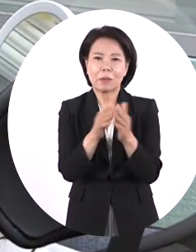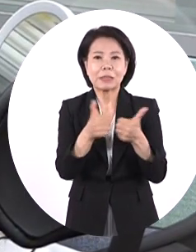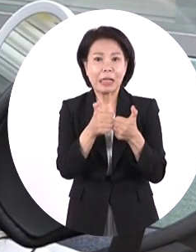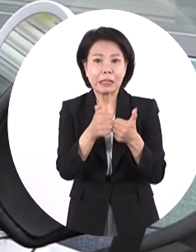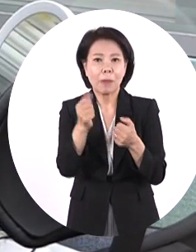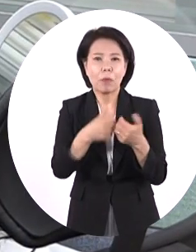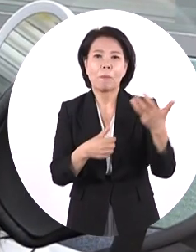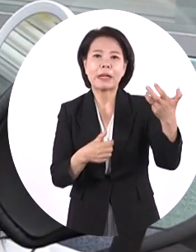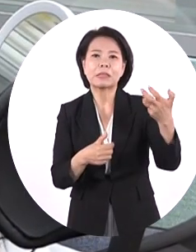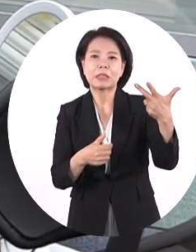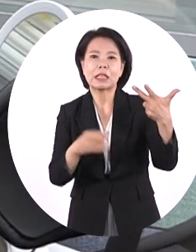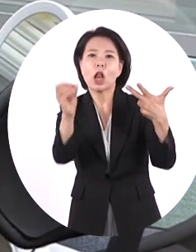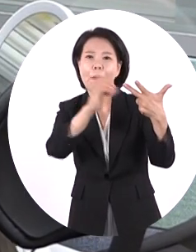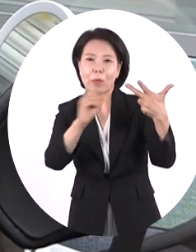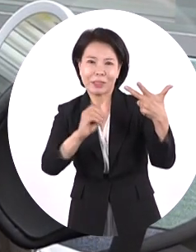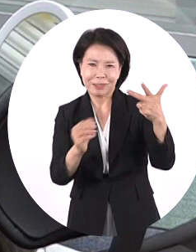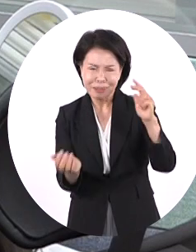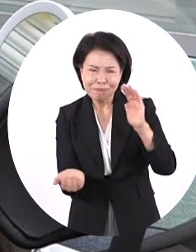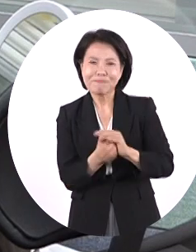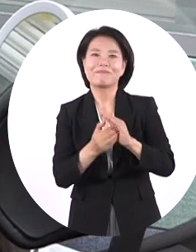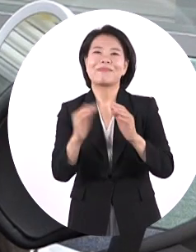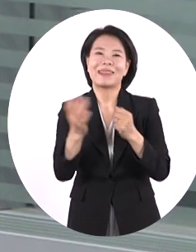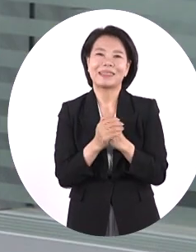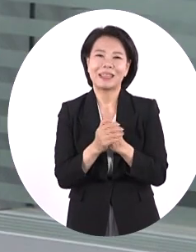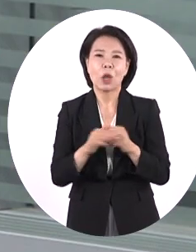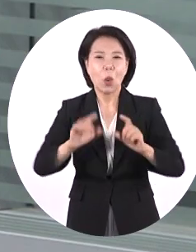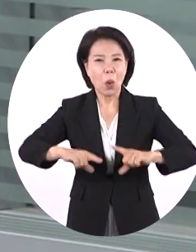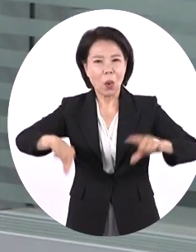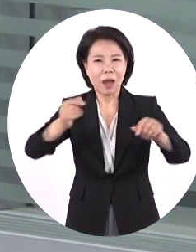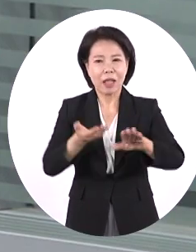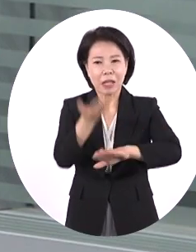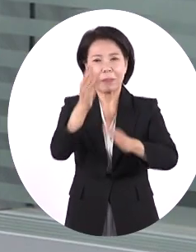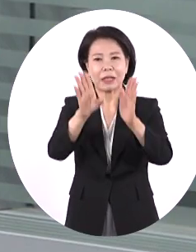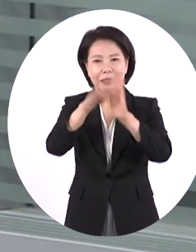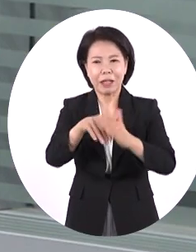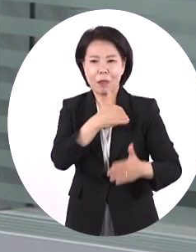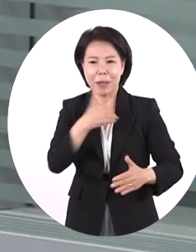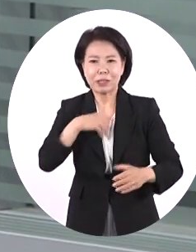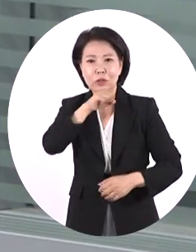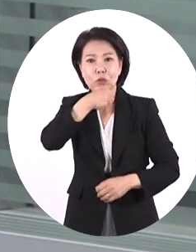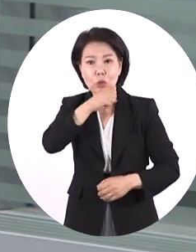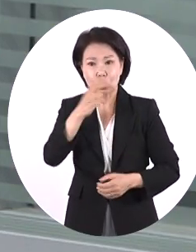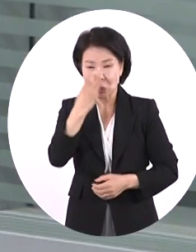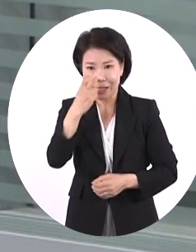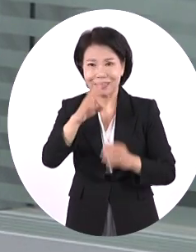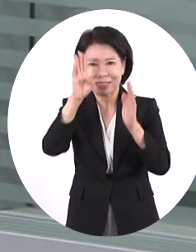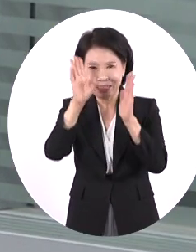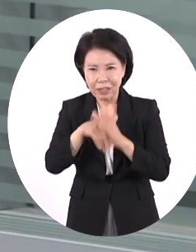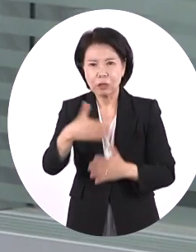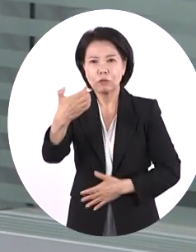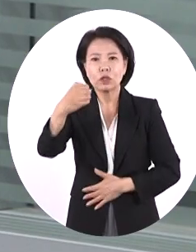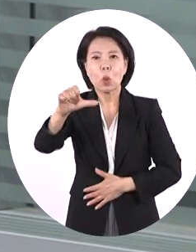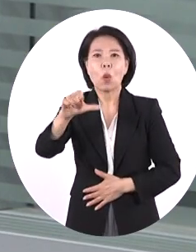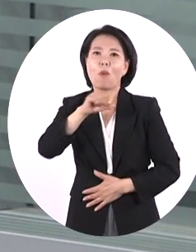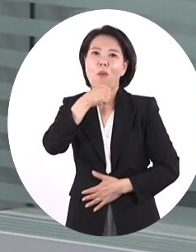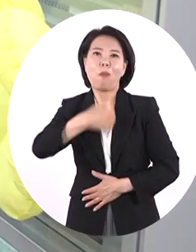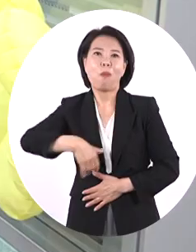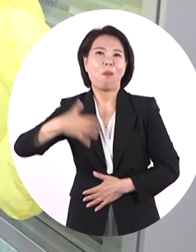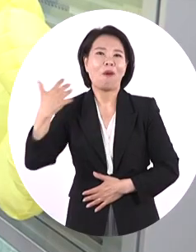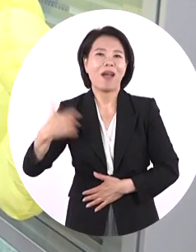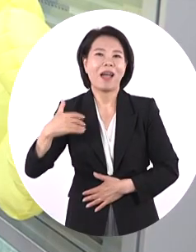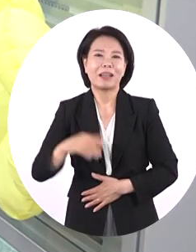직접 상담률은 87%에 달합니다. 올해 상반기 고객 만족도 조사에서는